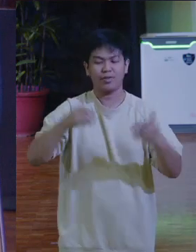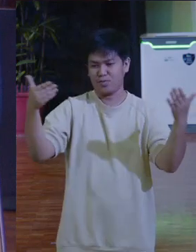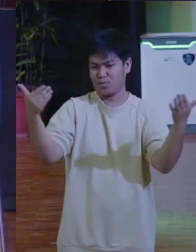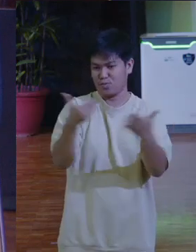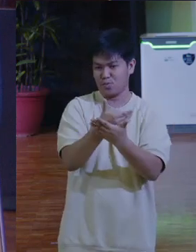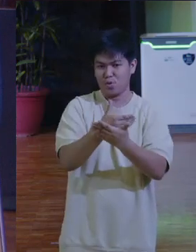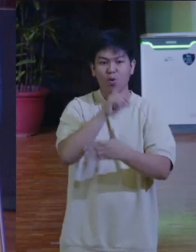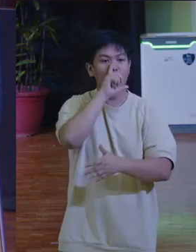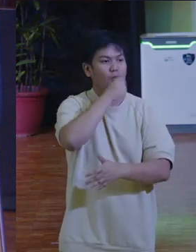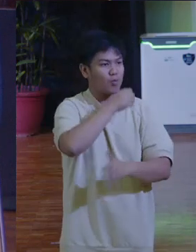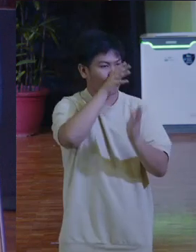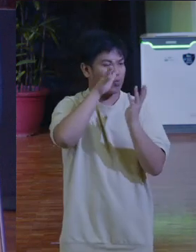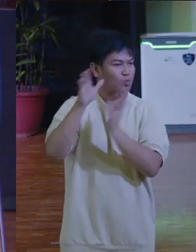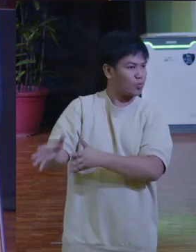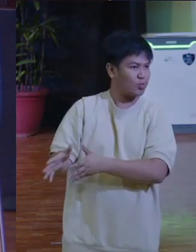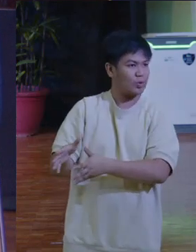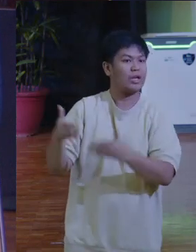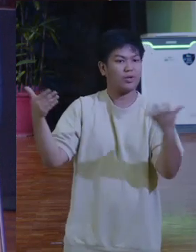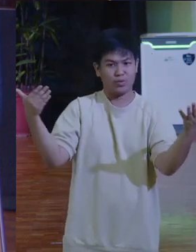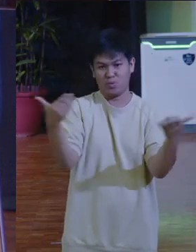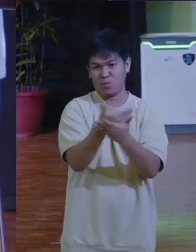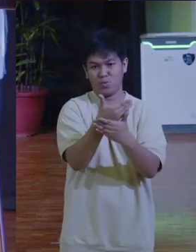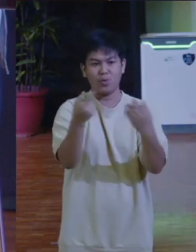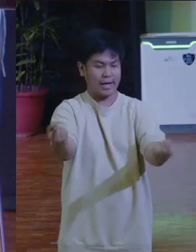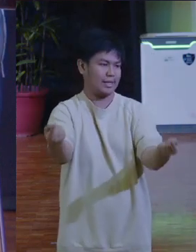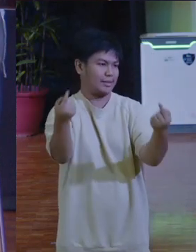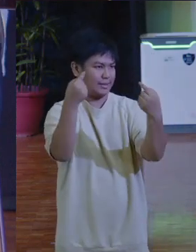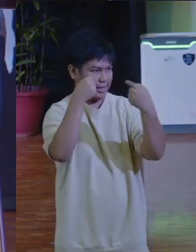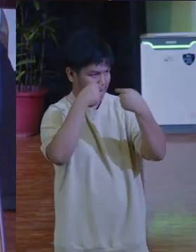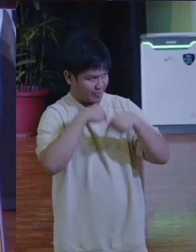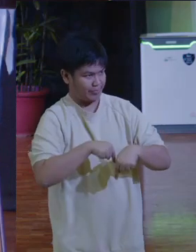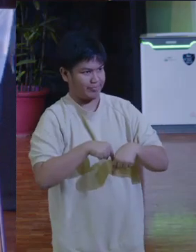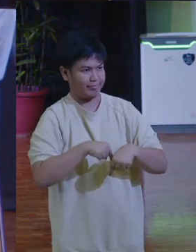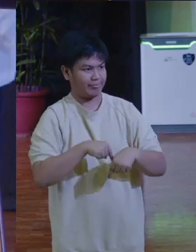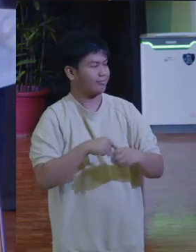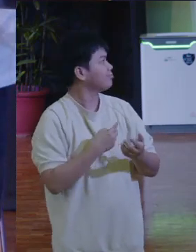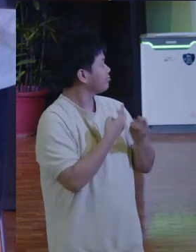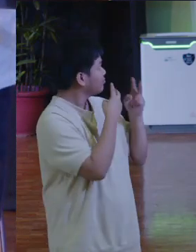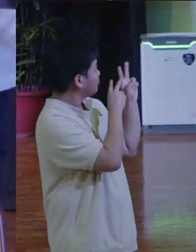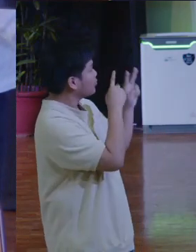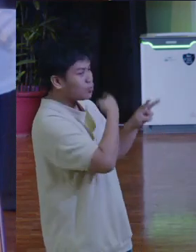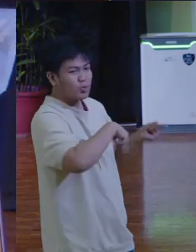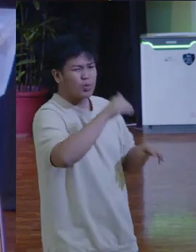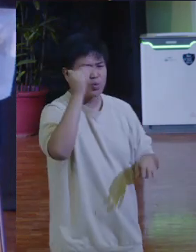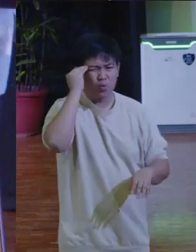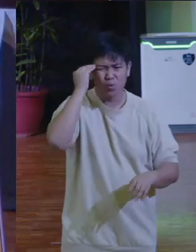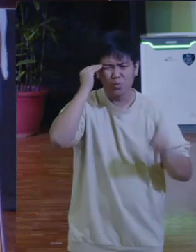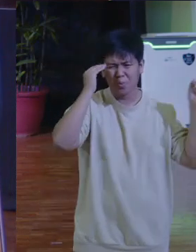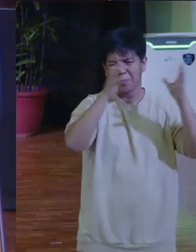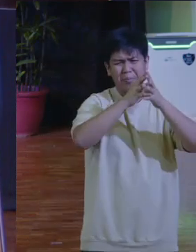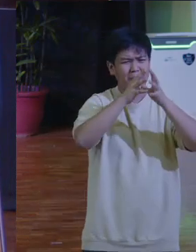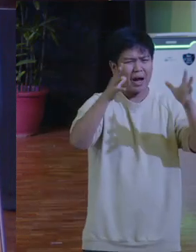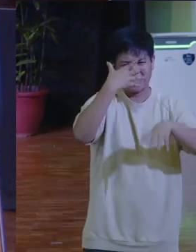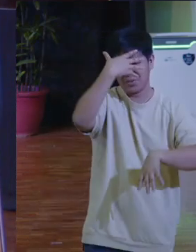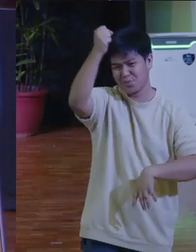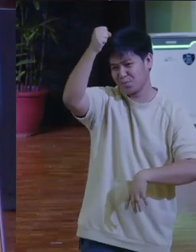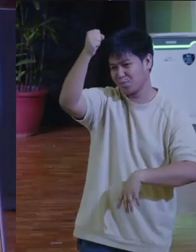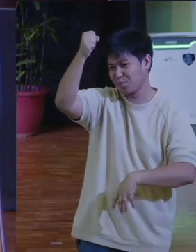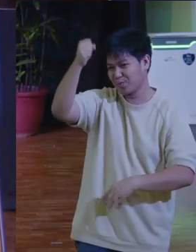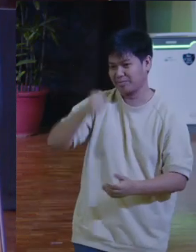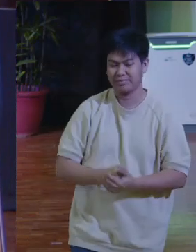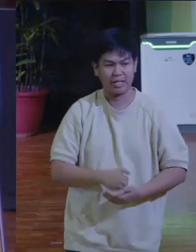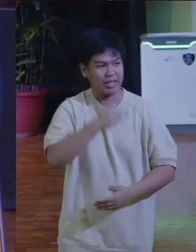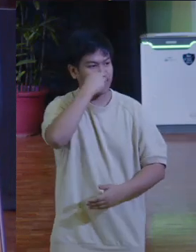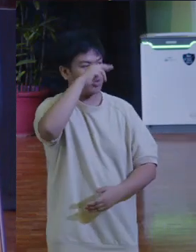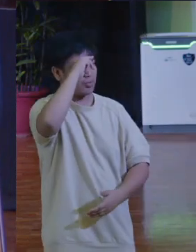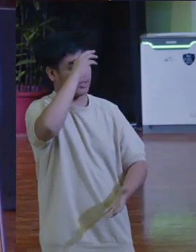passed away. Behold, the new has come. Alam na alam po natin itong tekstong ito. Sa Romans